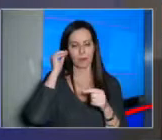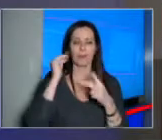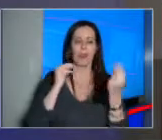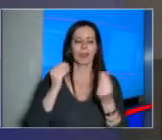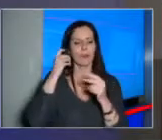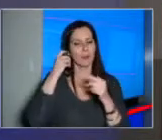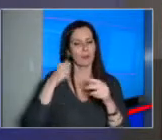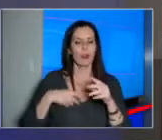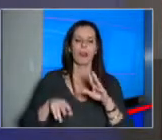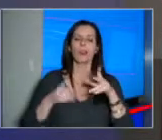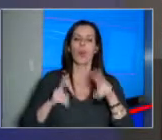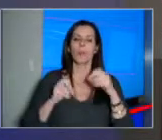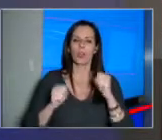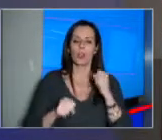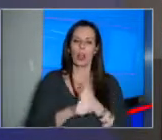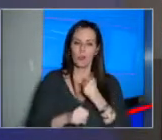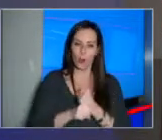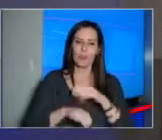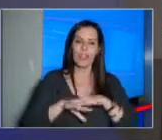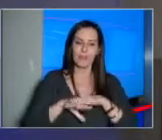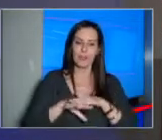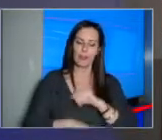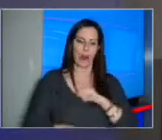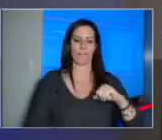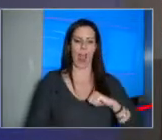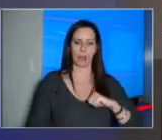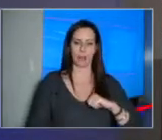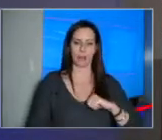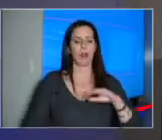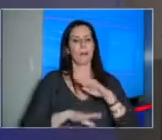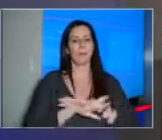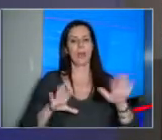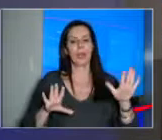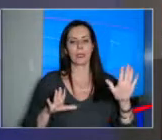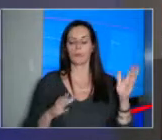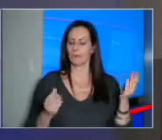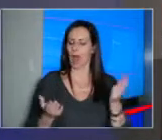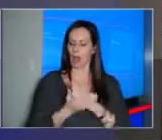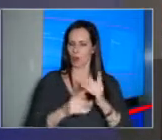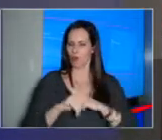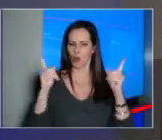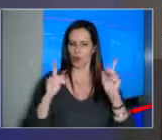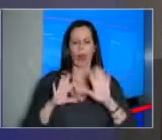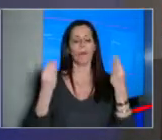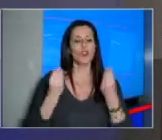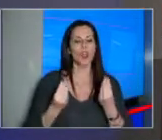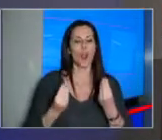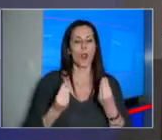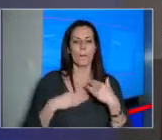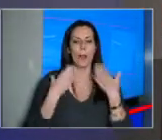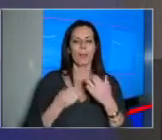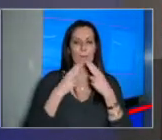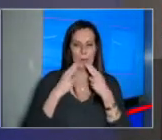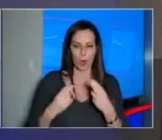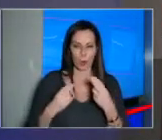זה היכולת של הביטוח הלאומי להתנהל ולתפקד באופן עצמאי ללא שיקולים זרים, אך ורק לטובת מתן